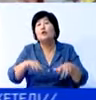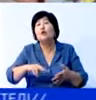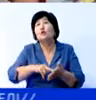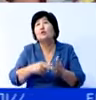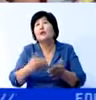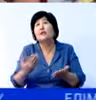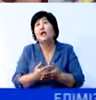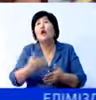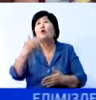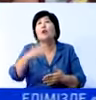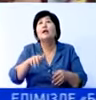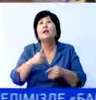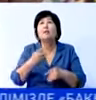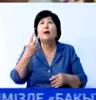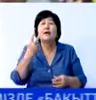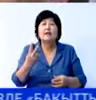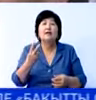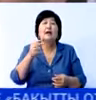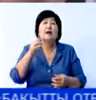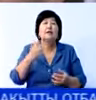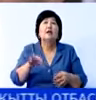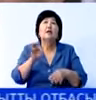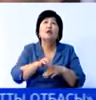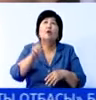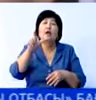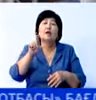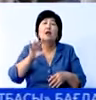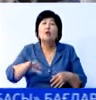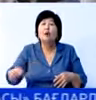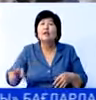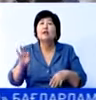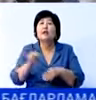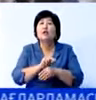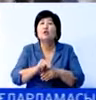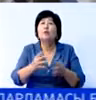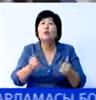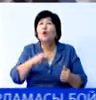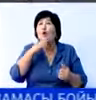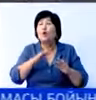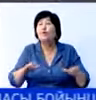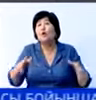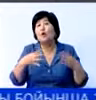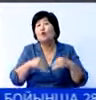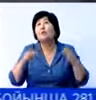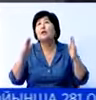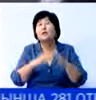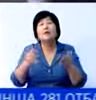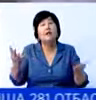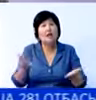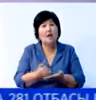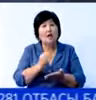бар. Бағдарламаның небәрі екі санында науқас бала Түркияда емделуге мүмкіндік алып, көп балалы отбасы баспанаға ие